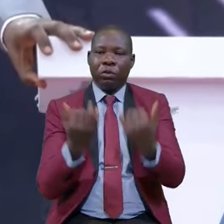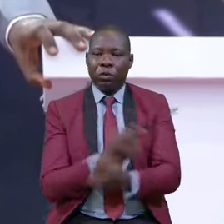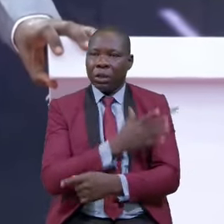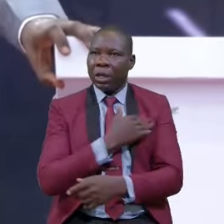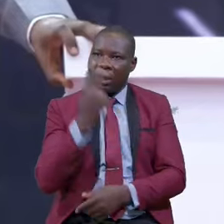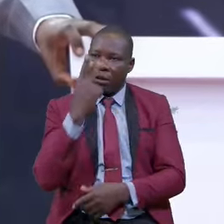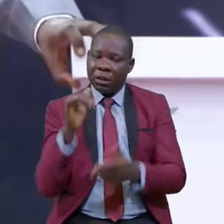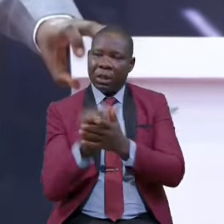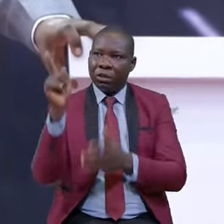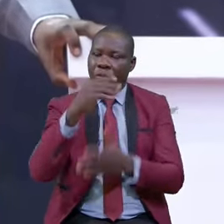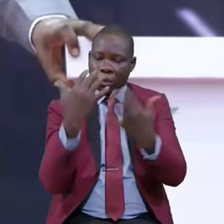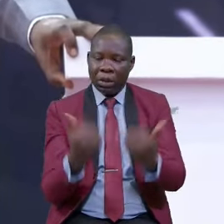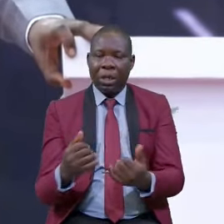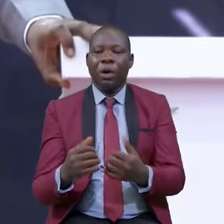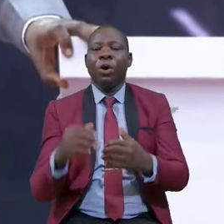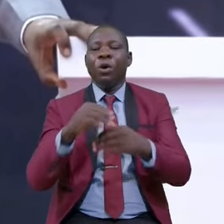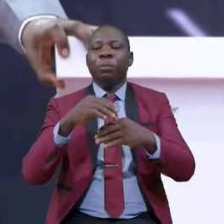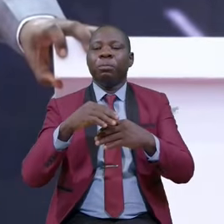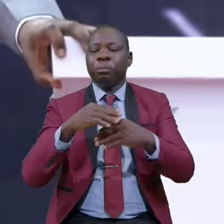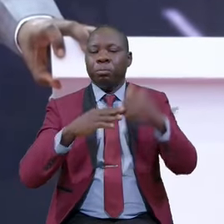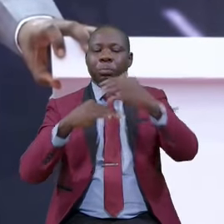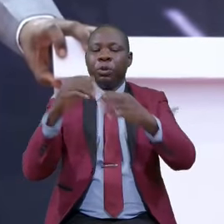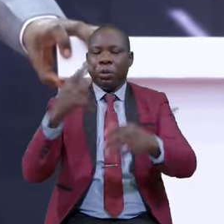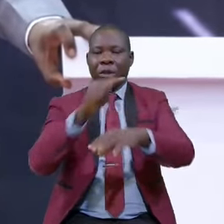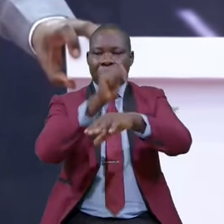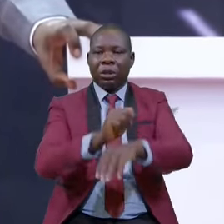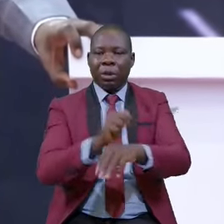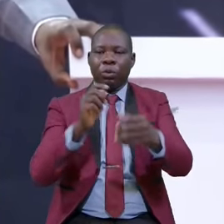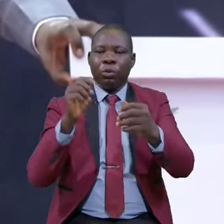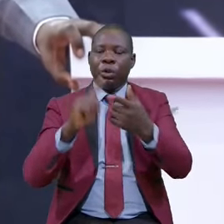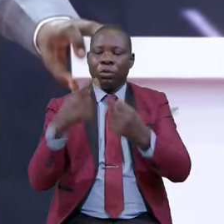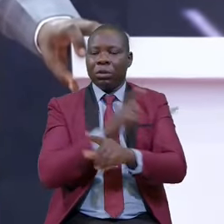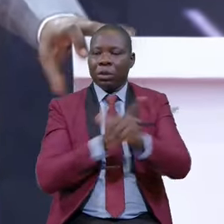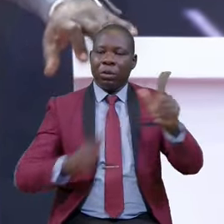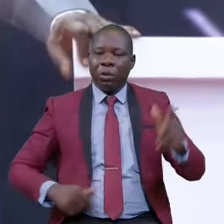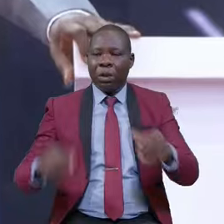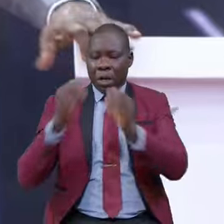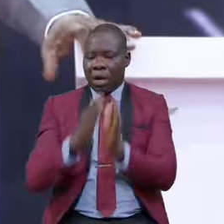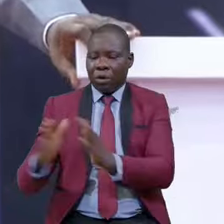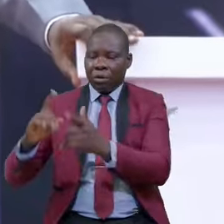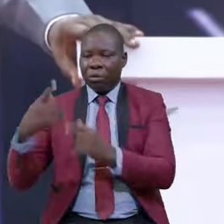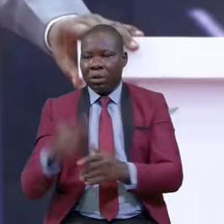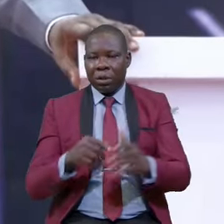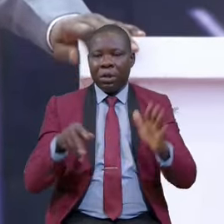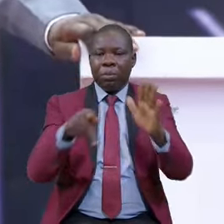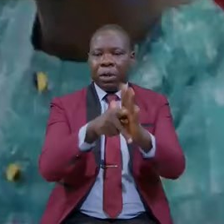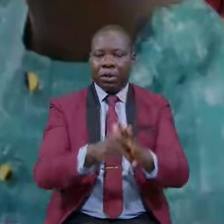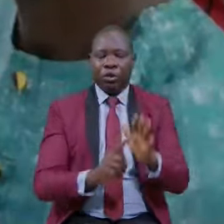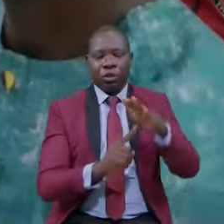bâtis le tabernacle du Seigneur selon le modèle qui t'a été montré sur la montagne